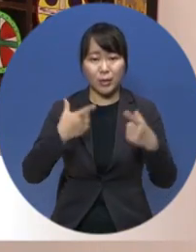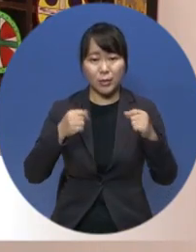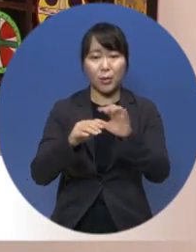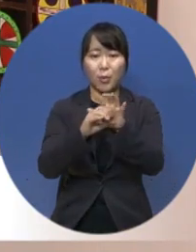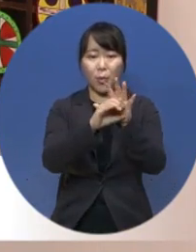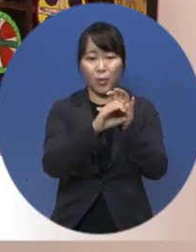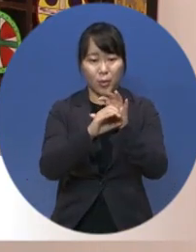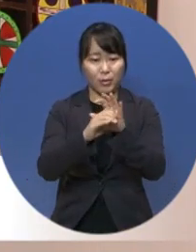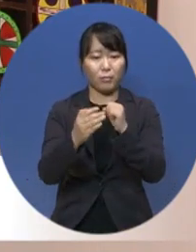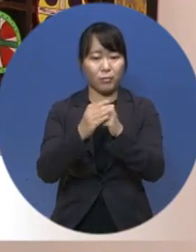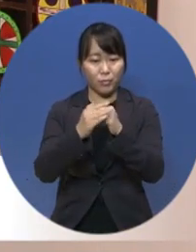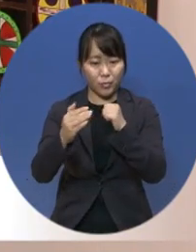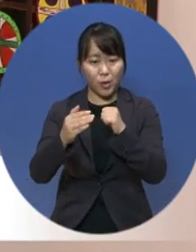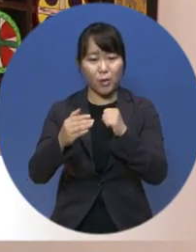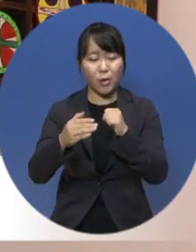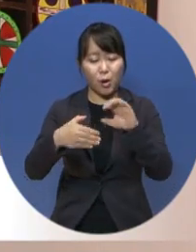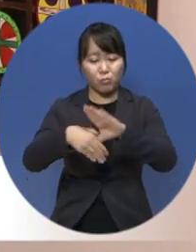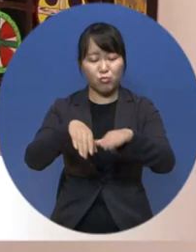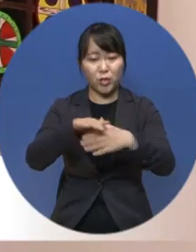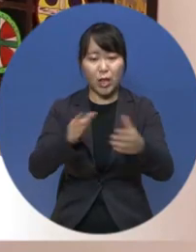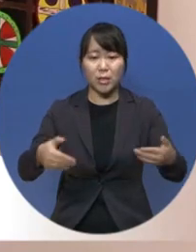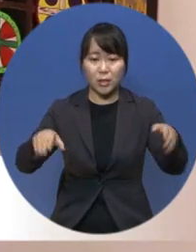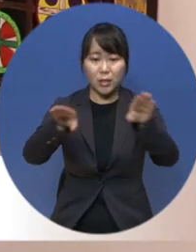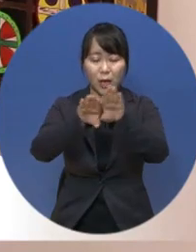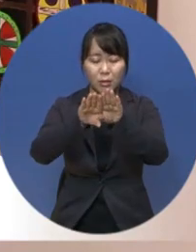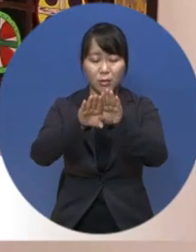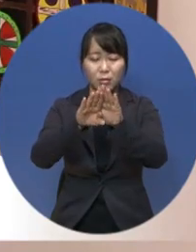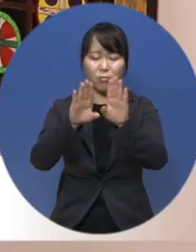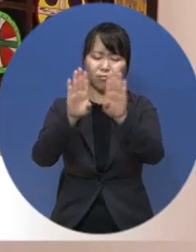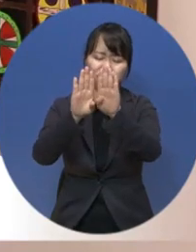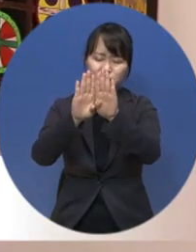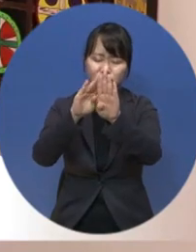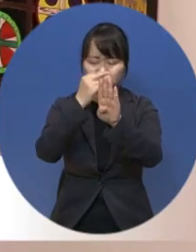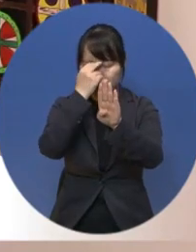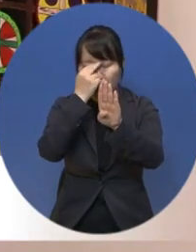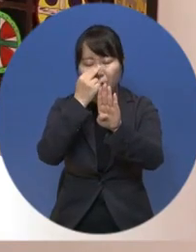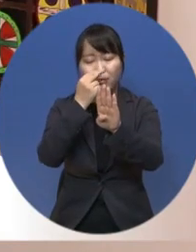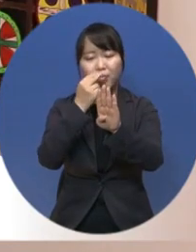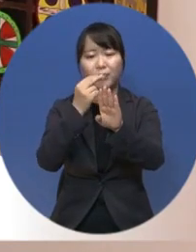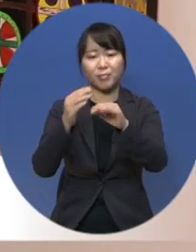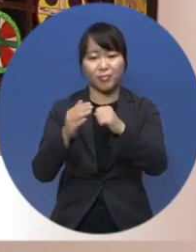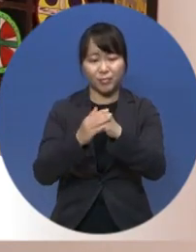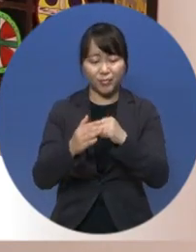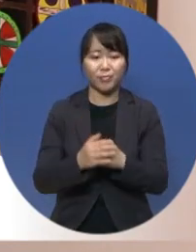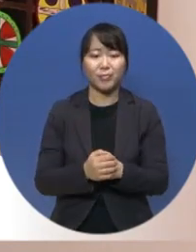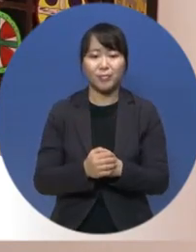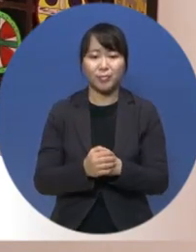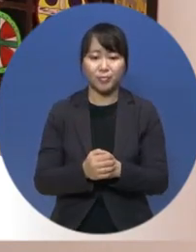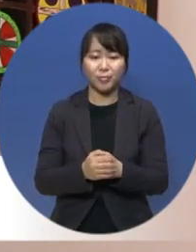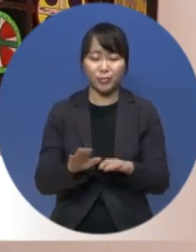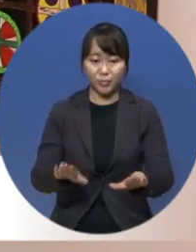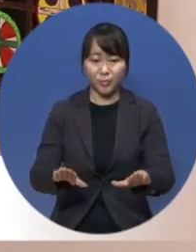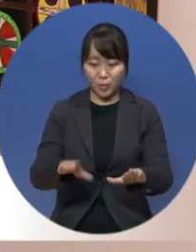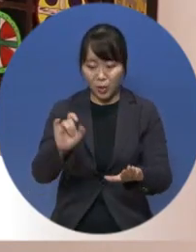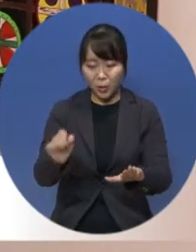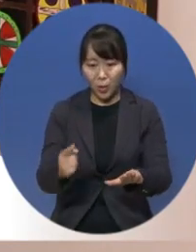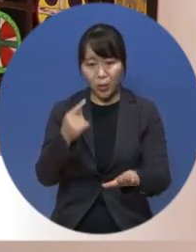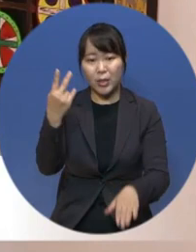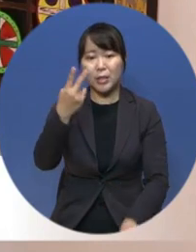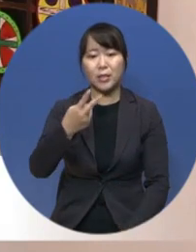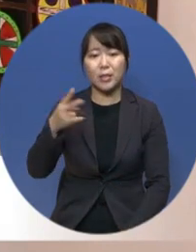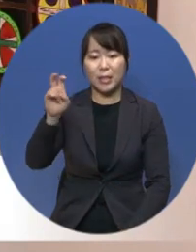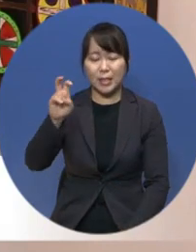때문에 그동안 계속 문화 시설이 휴관 상태 하겠습니다 2010 를 기회 로 해서 저